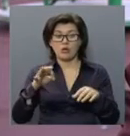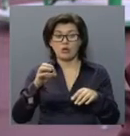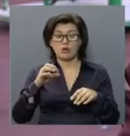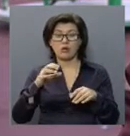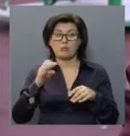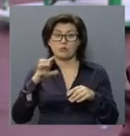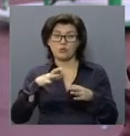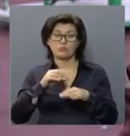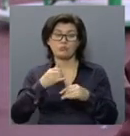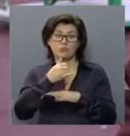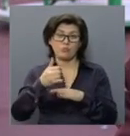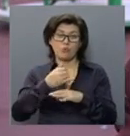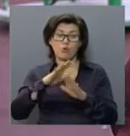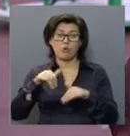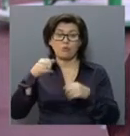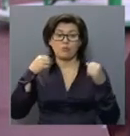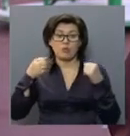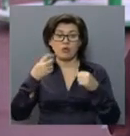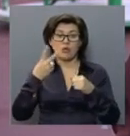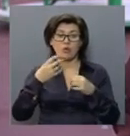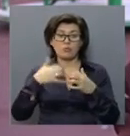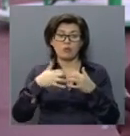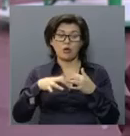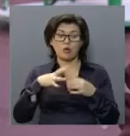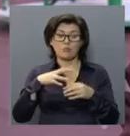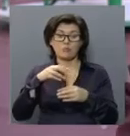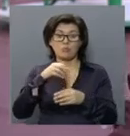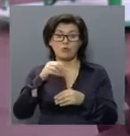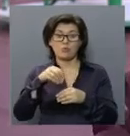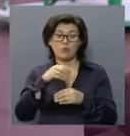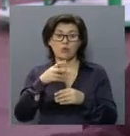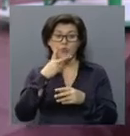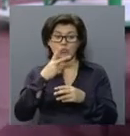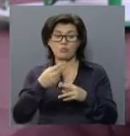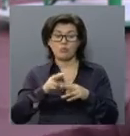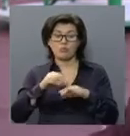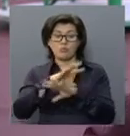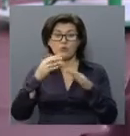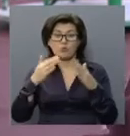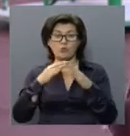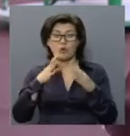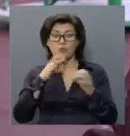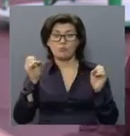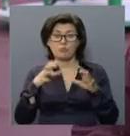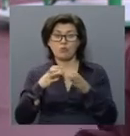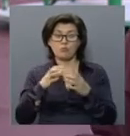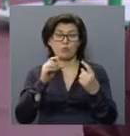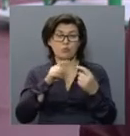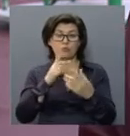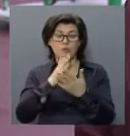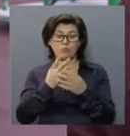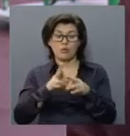Содан кейін әткеншектерді орнатуға келді. Екі әткеншектің ортасына құм салғыш орнатқандарын көргенде, бүкіл үйдің тұрғындары болып жиналып қарсылық